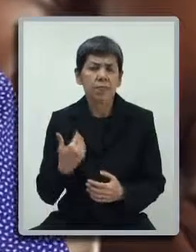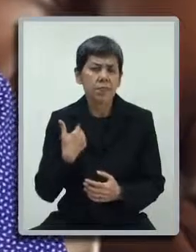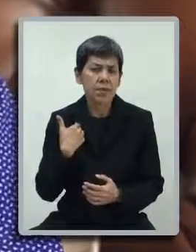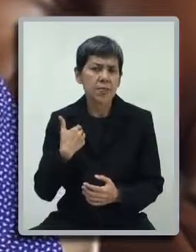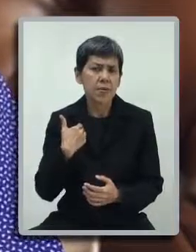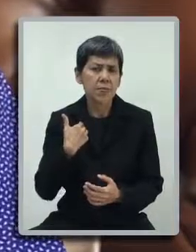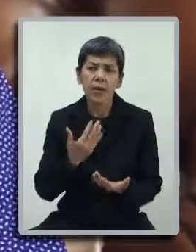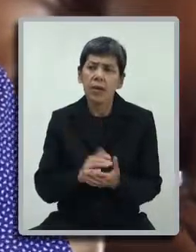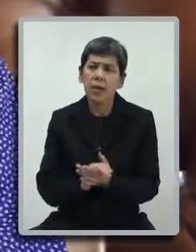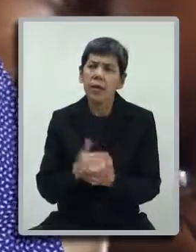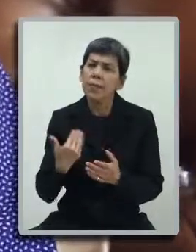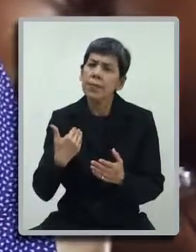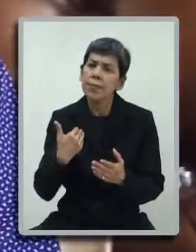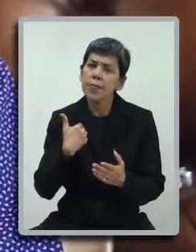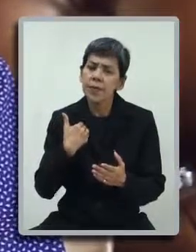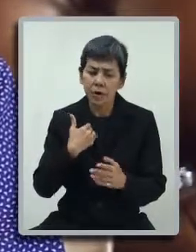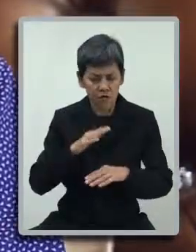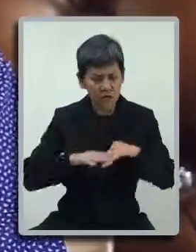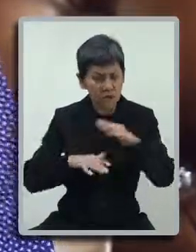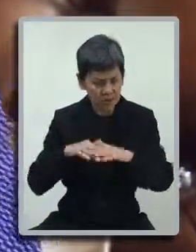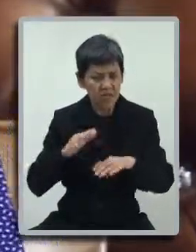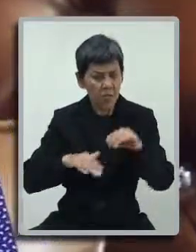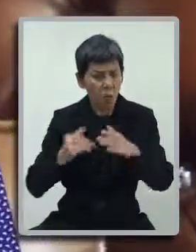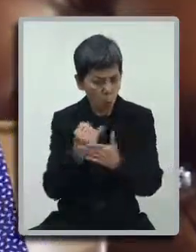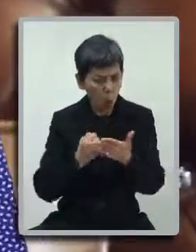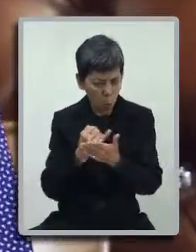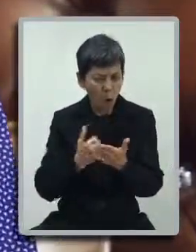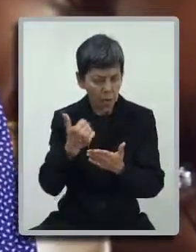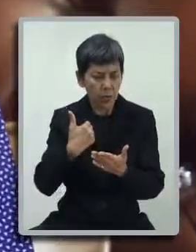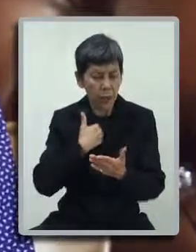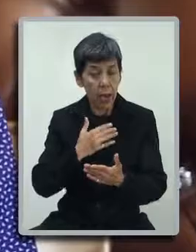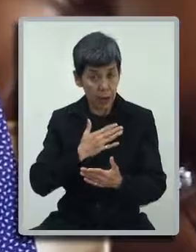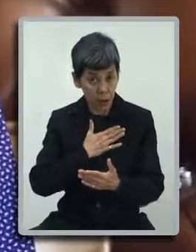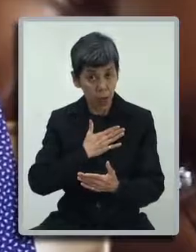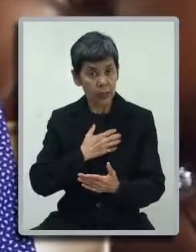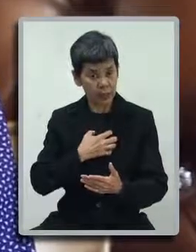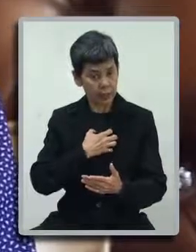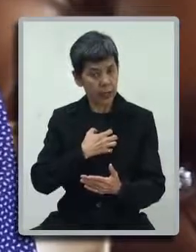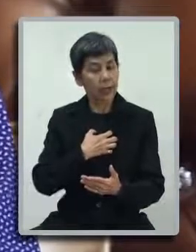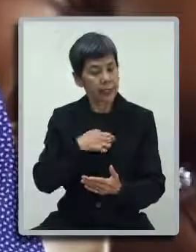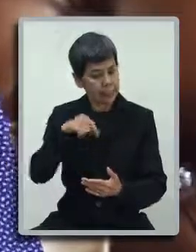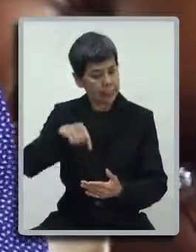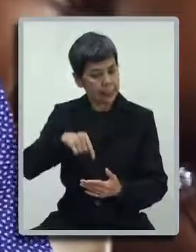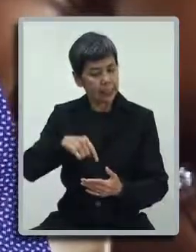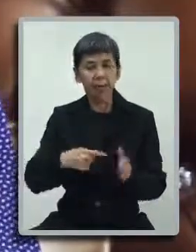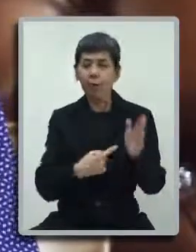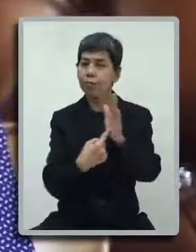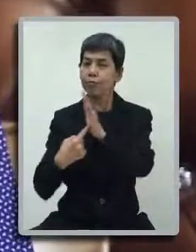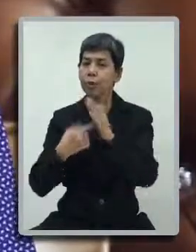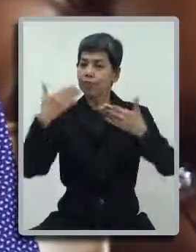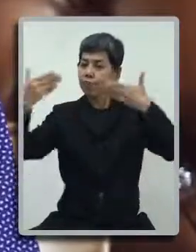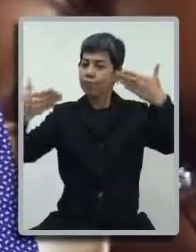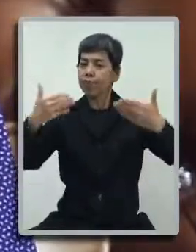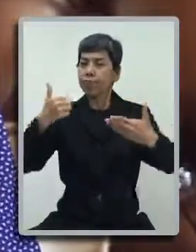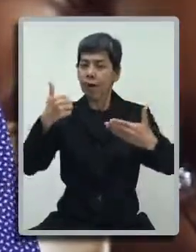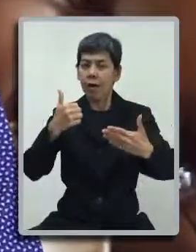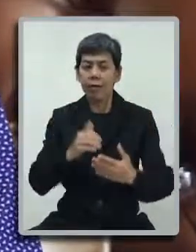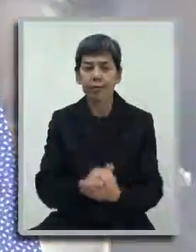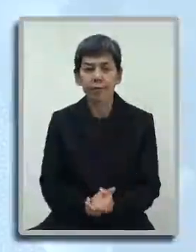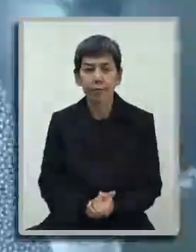ซึ่งก็มีน้องๆที่มีฝีมือในการวาดรูปเนี่ยนะครับแล้วเราก็อยากจะให้ที่เนี้ยเป็นเวที